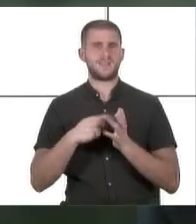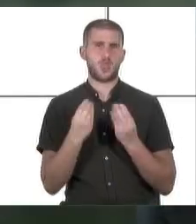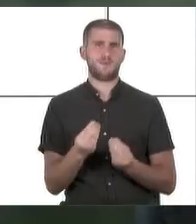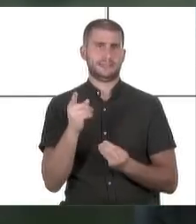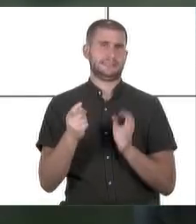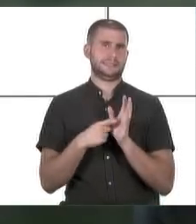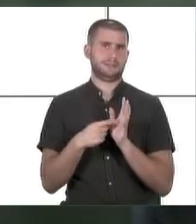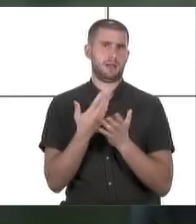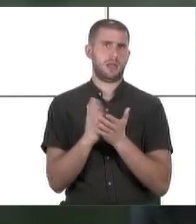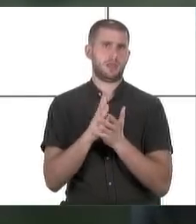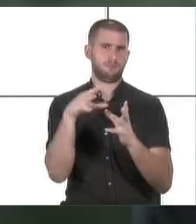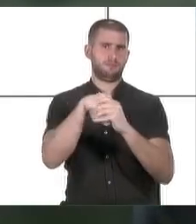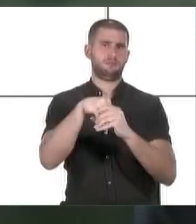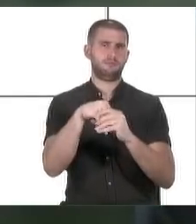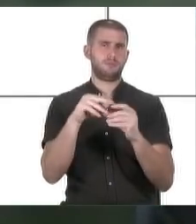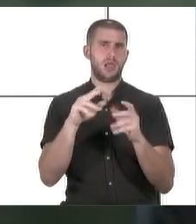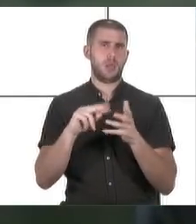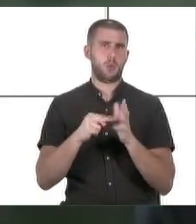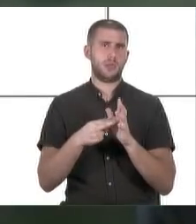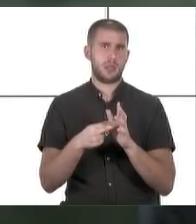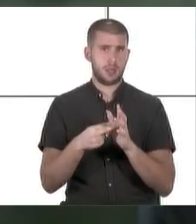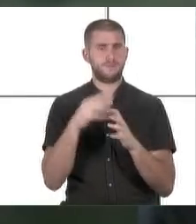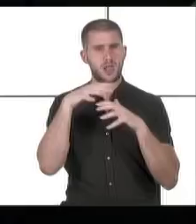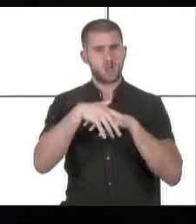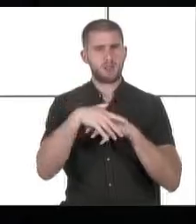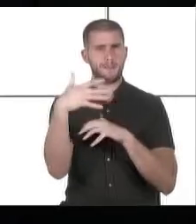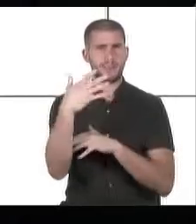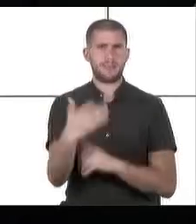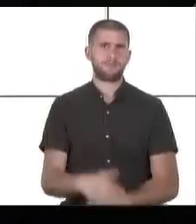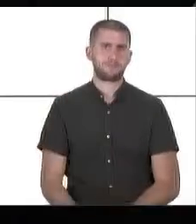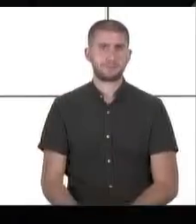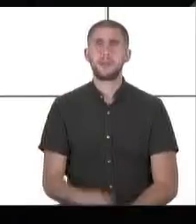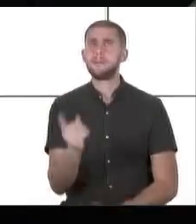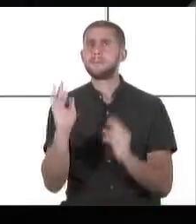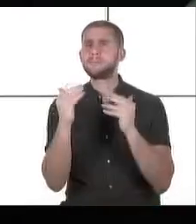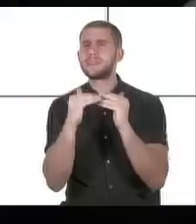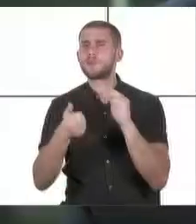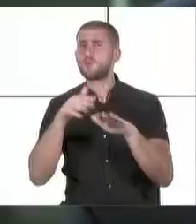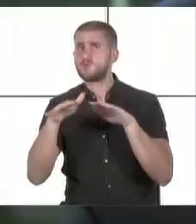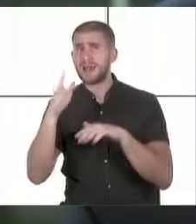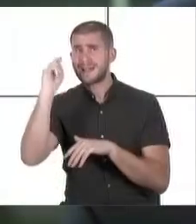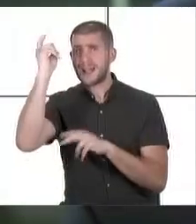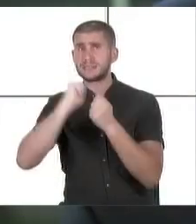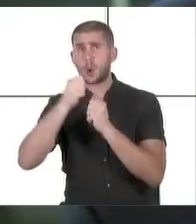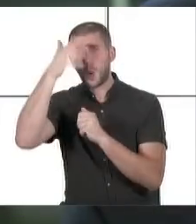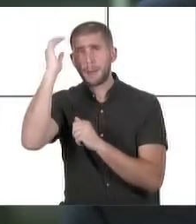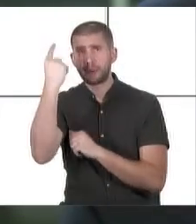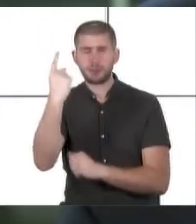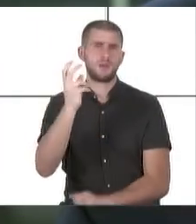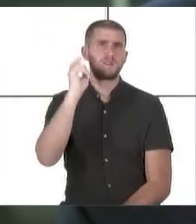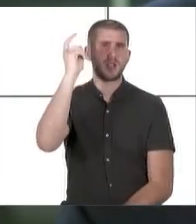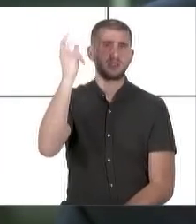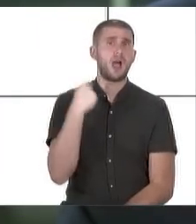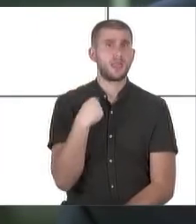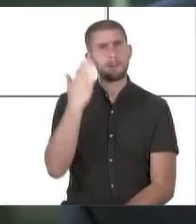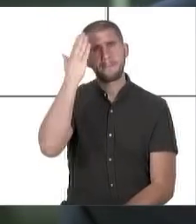הסיבה שהחלטתי להצטרף לחיים הפוליטיים ולהשפיע על המדינה. מי מתאים להיות ראש ממשלה, גנץ או לפיד, לדעתך? גנץ. אני